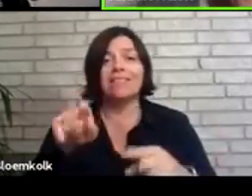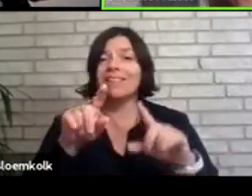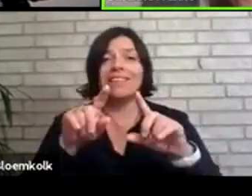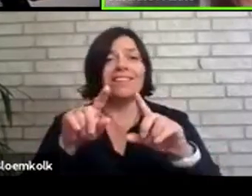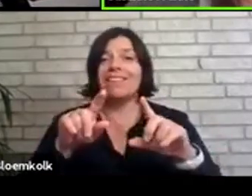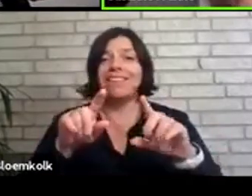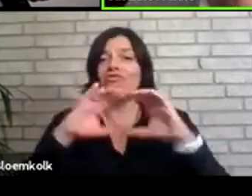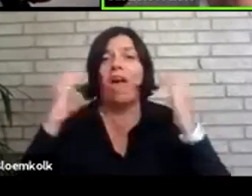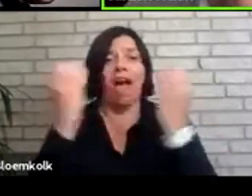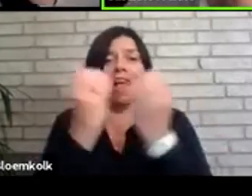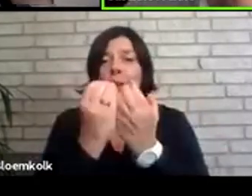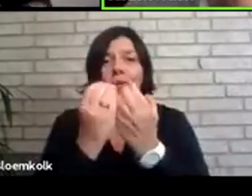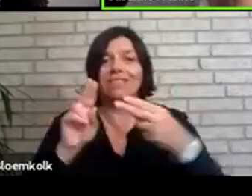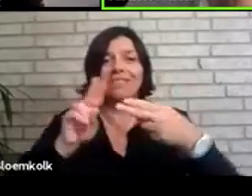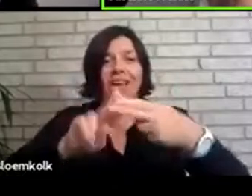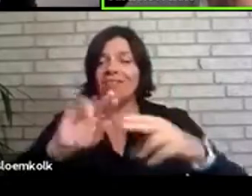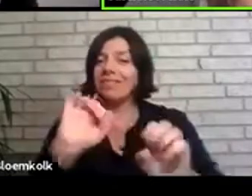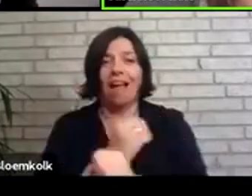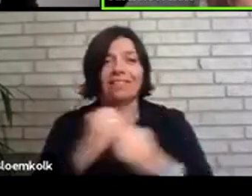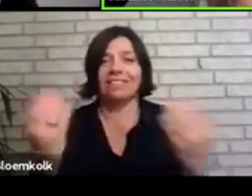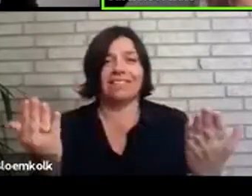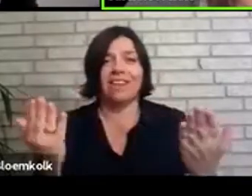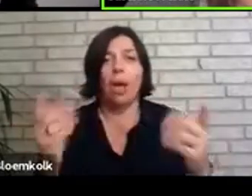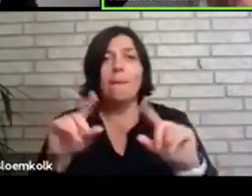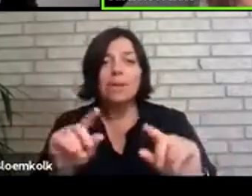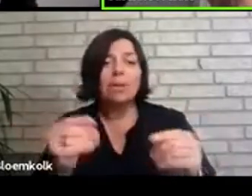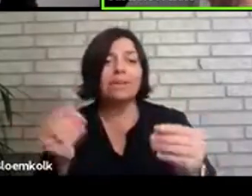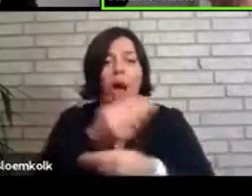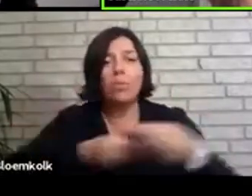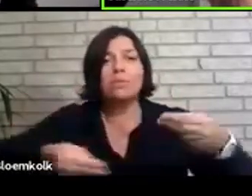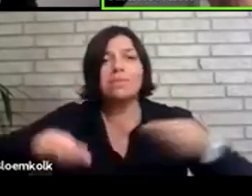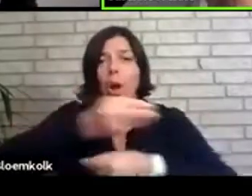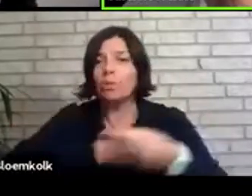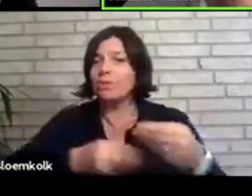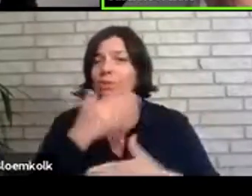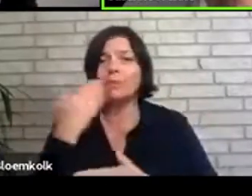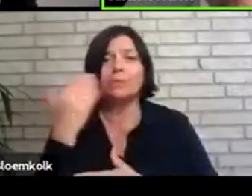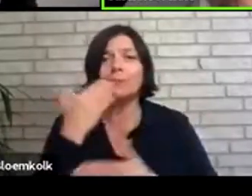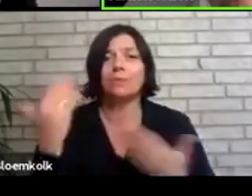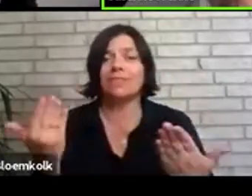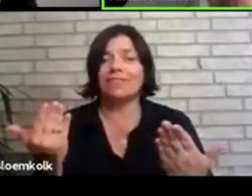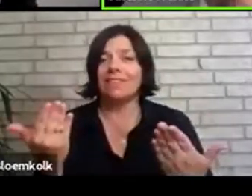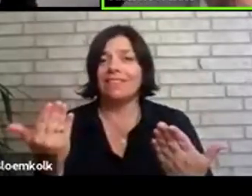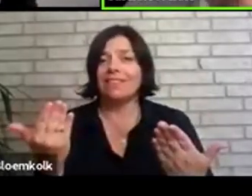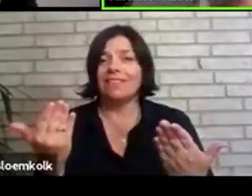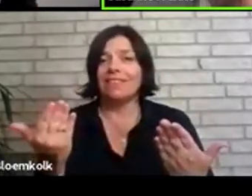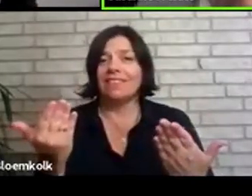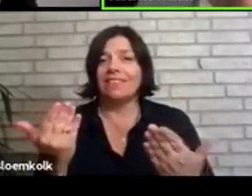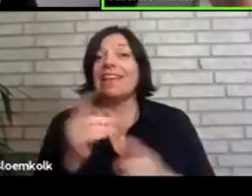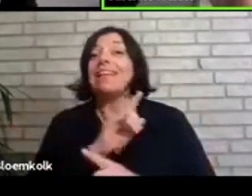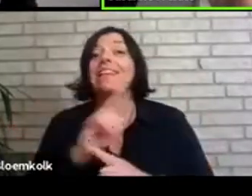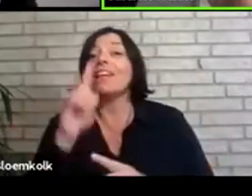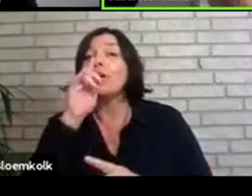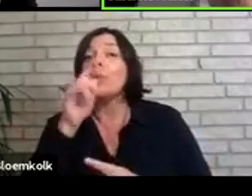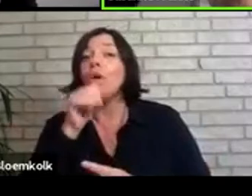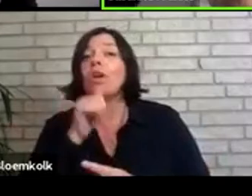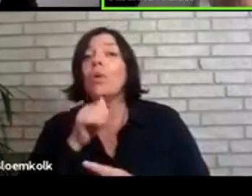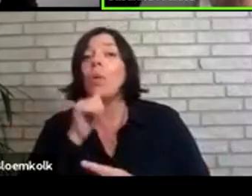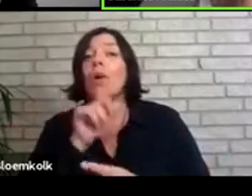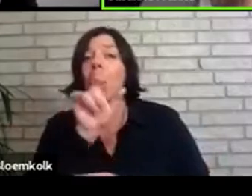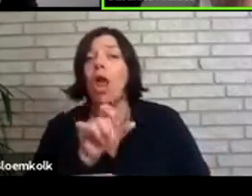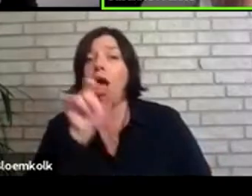Spieltag sehen, in Anführungsstrichen, und wo eine unglaubliche Entliebung, und zwar nicht nur bei jungen Leuten, stattfindet?